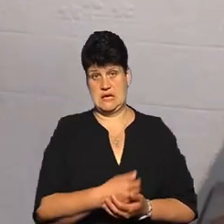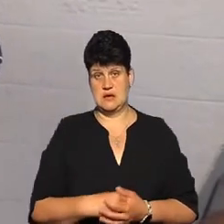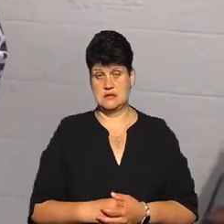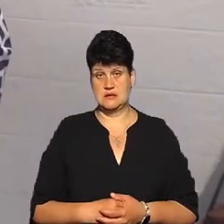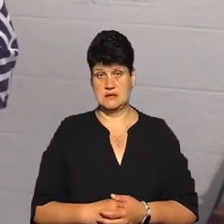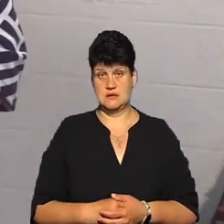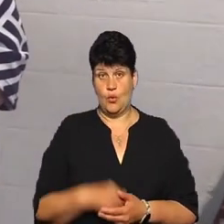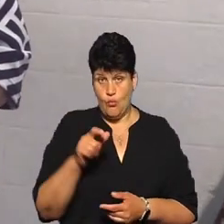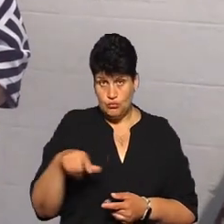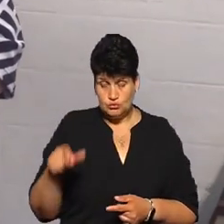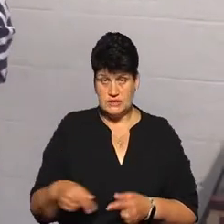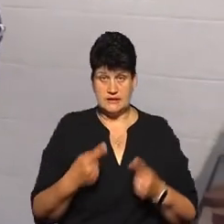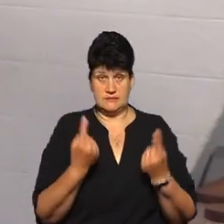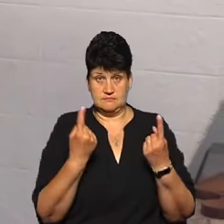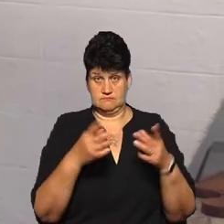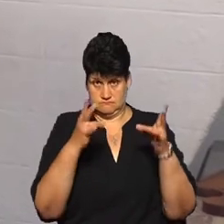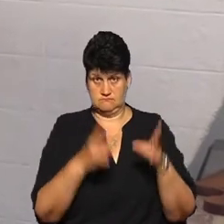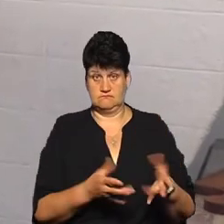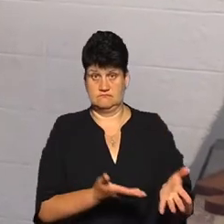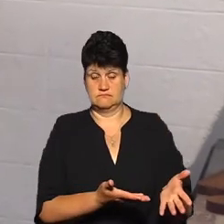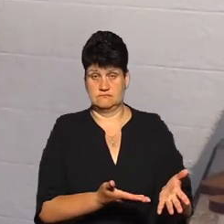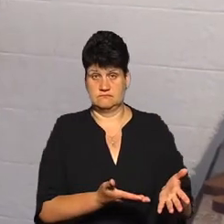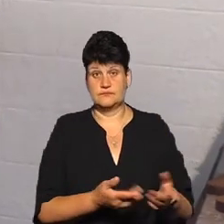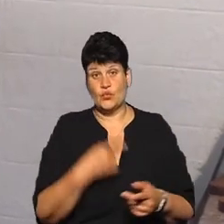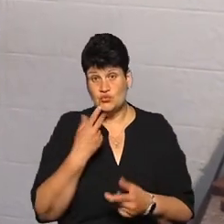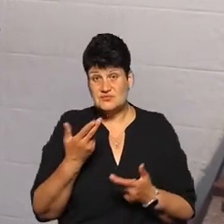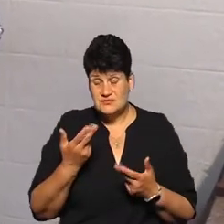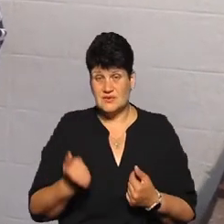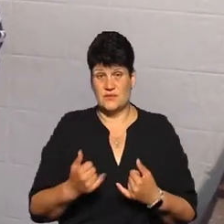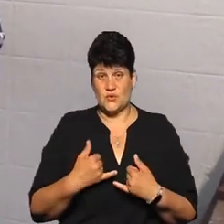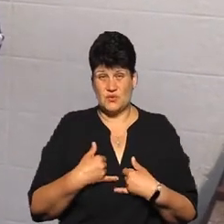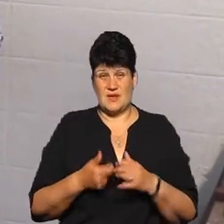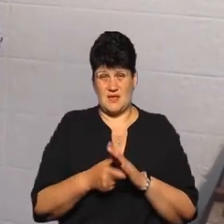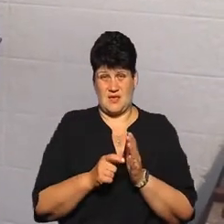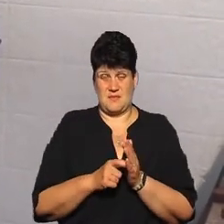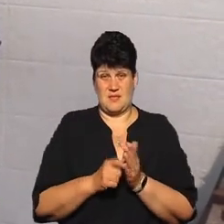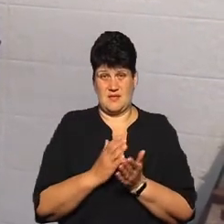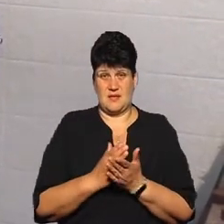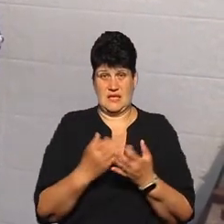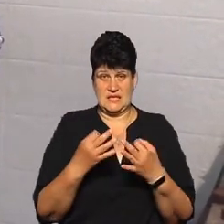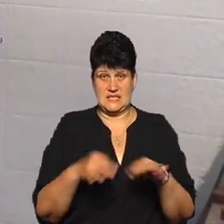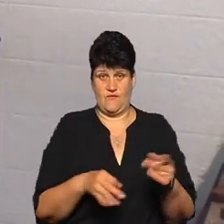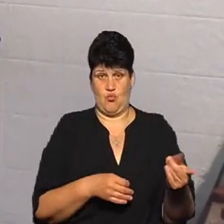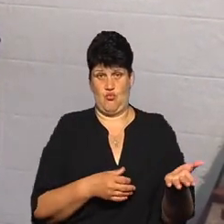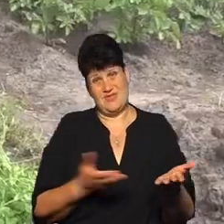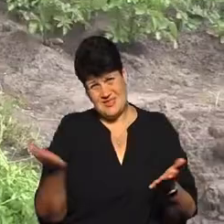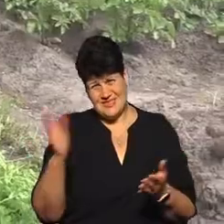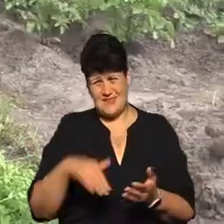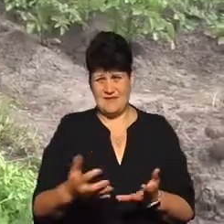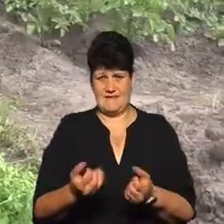То ж у людей таке горе. Ну так, кажу. У нас же кімната є свободна. Давай